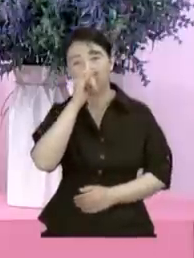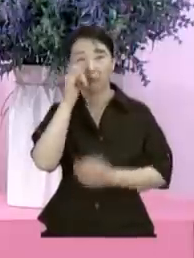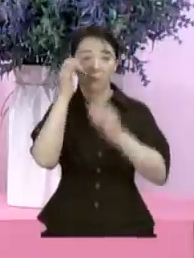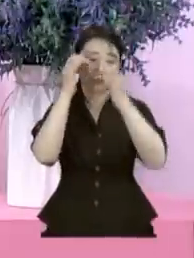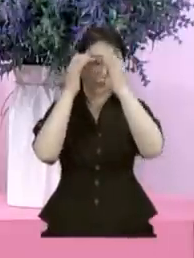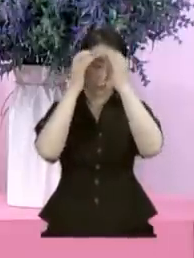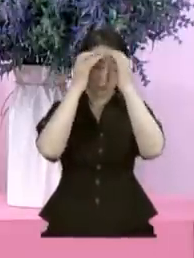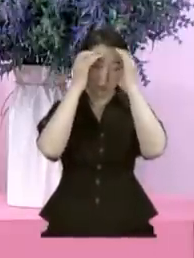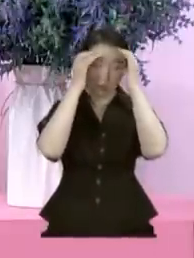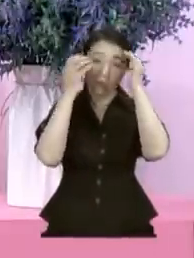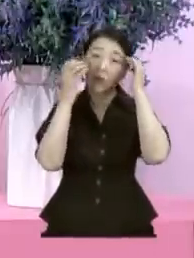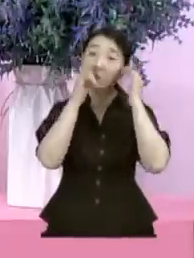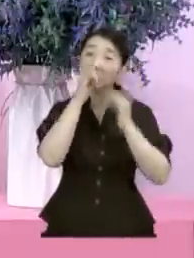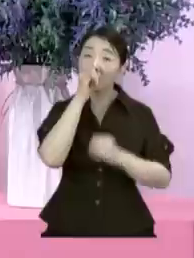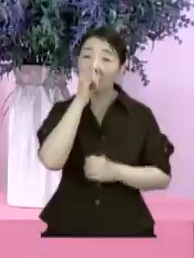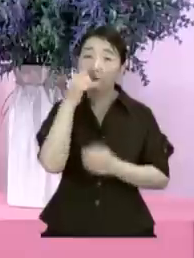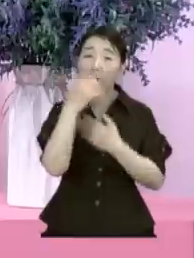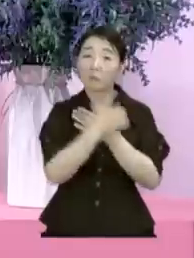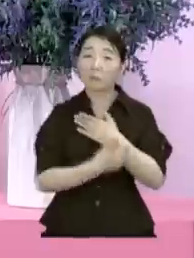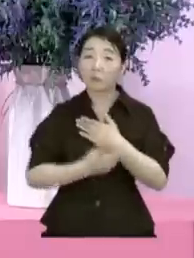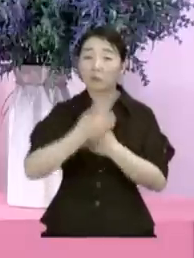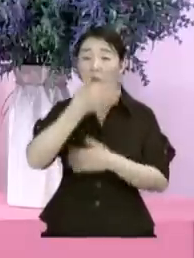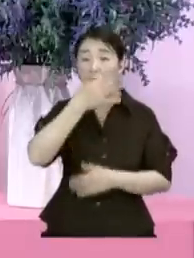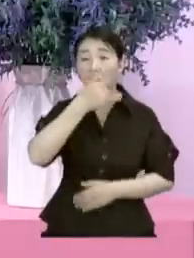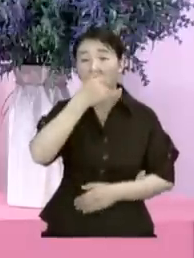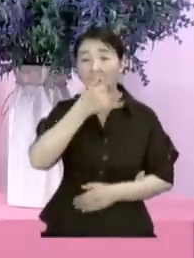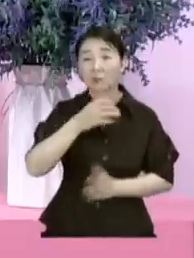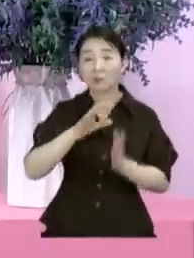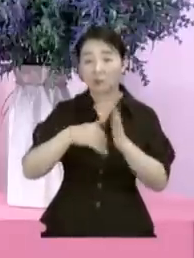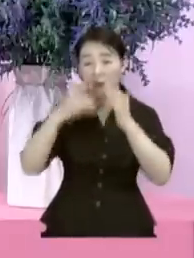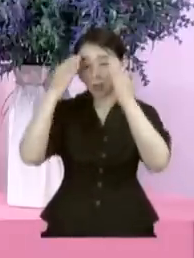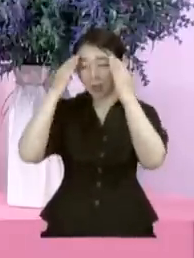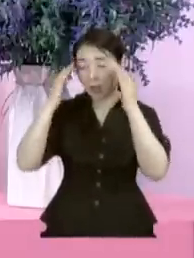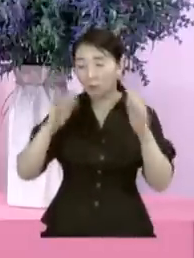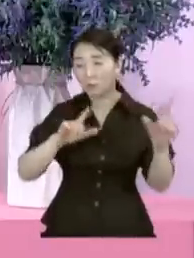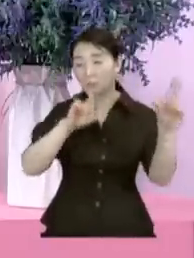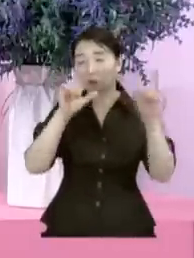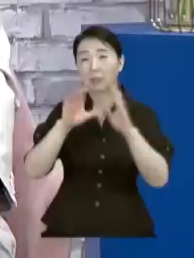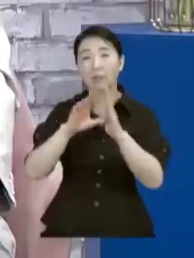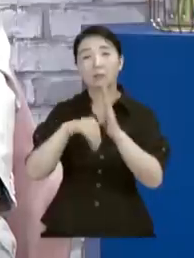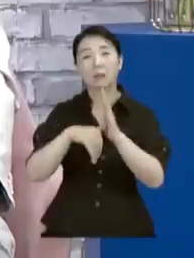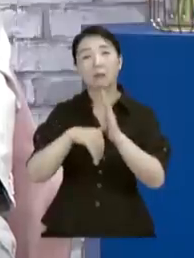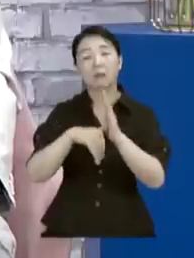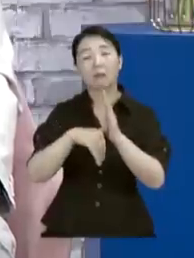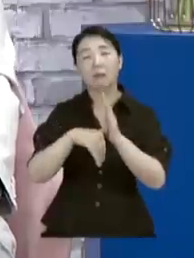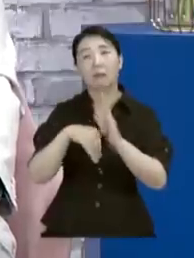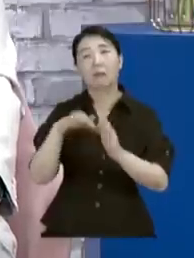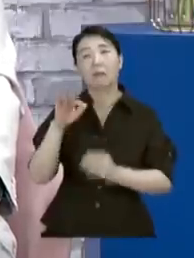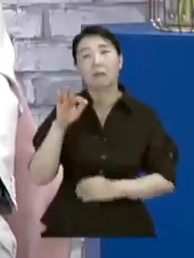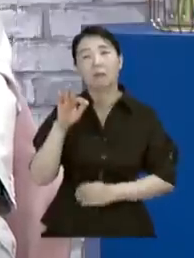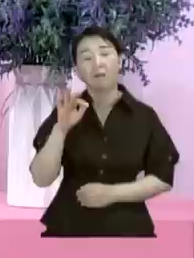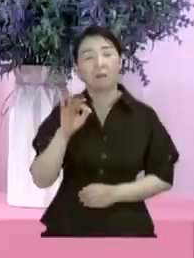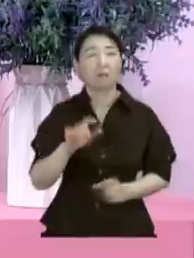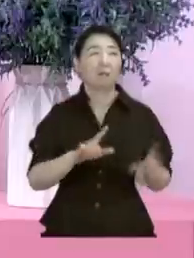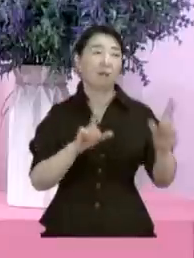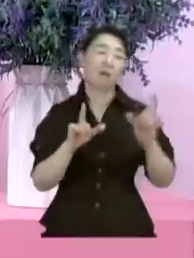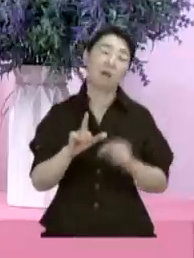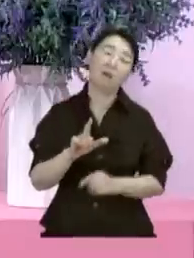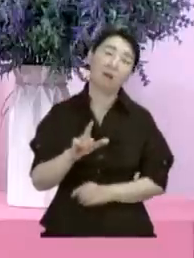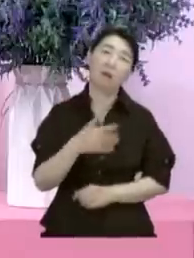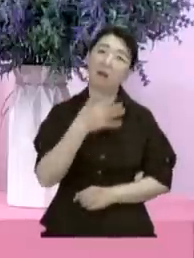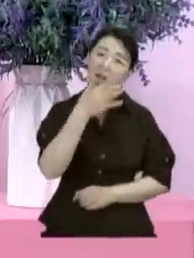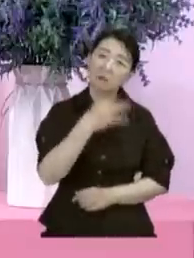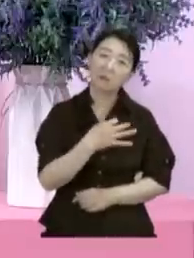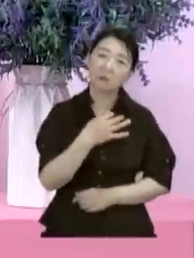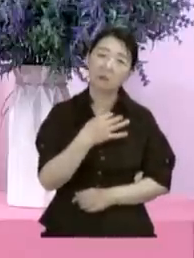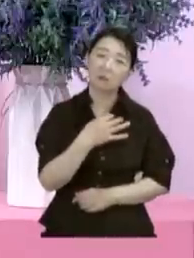있고 그게 육체적인 힘듦 때문에 한국에서 정착 생활이 녹록하지가 않는 거예요. 그럼요. 예. 그래서 그럼요. 누군가와